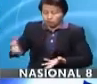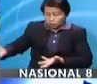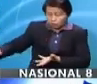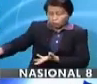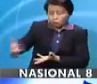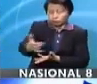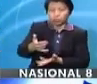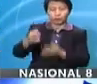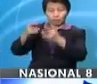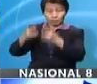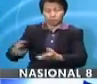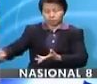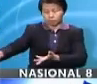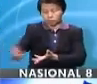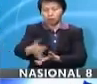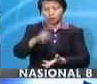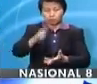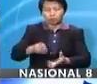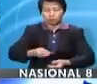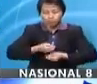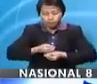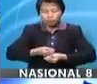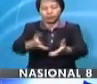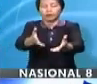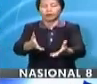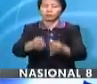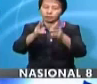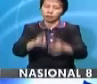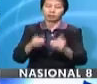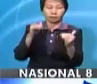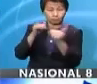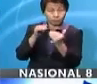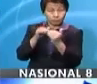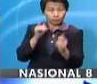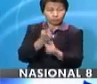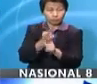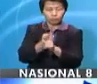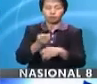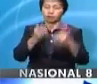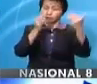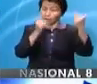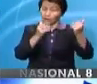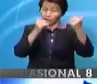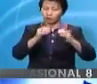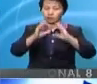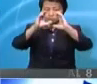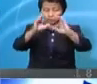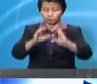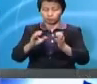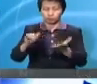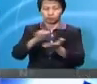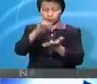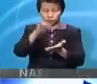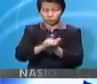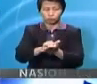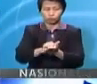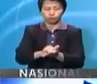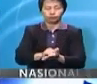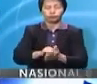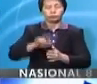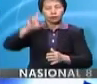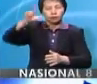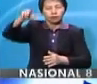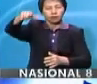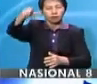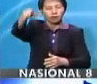daripada rakyat, kita mesti pulangkan balik kepada rakyat. Mudah-mudahan dengan cara seperti ini, lambat